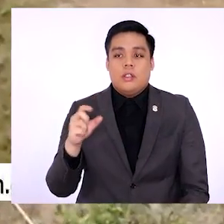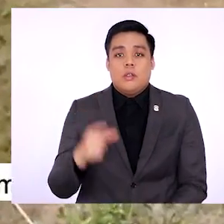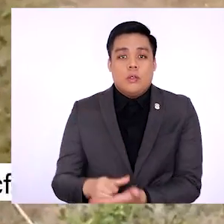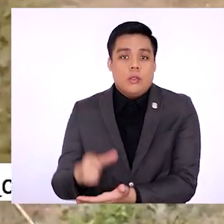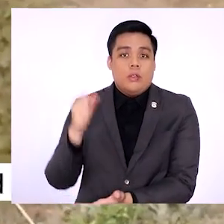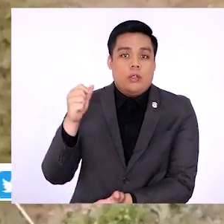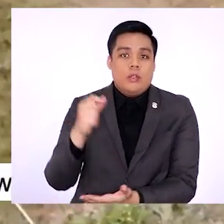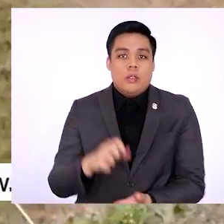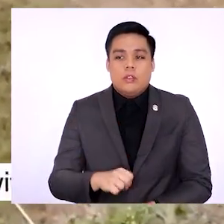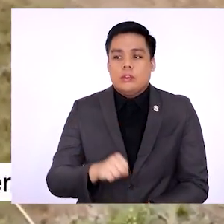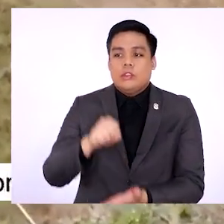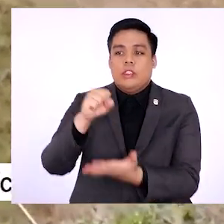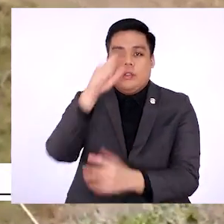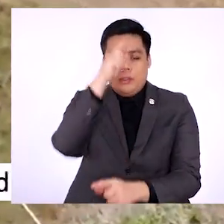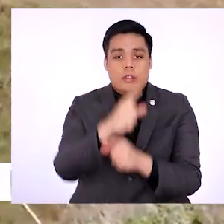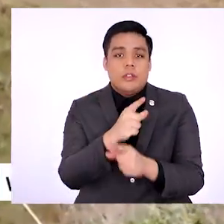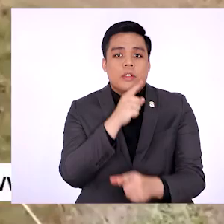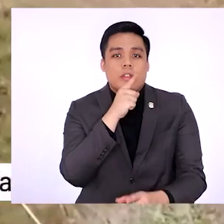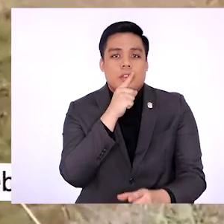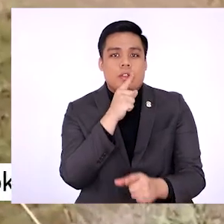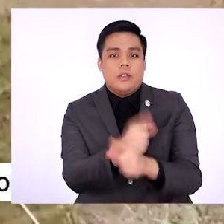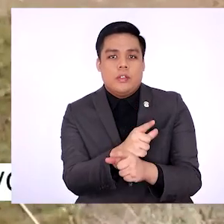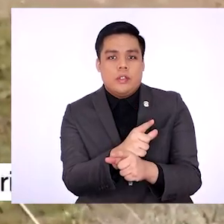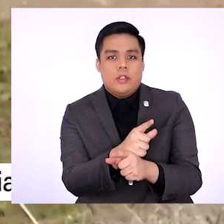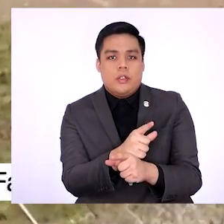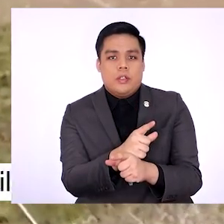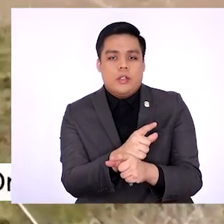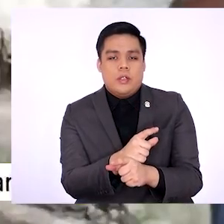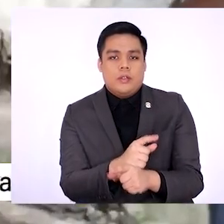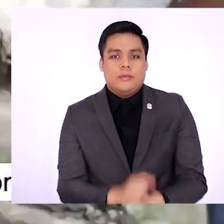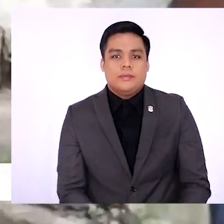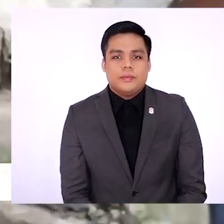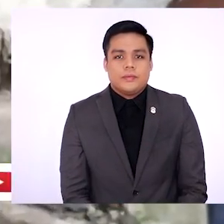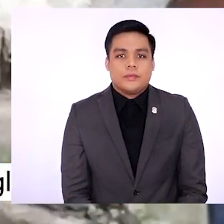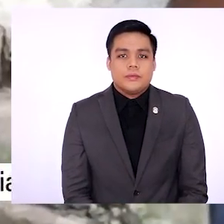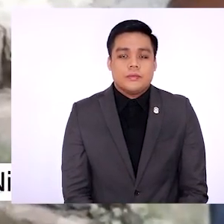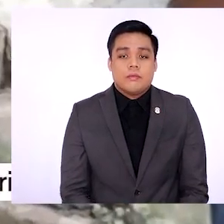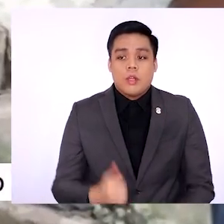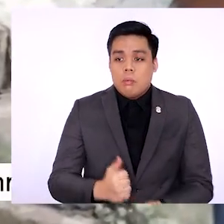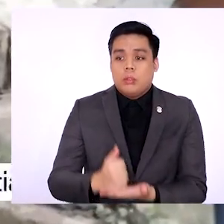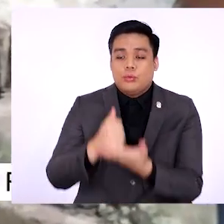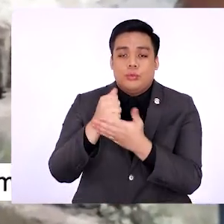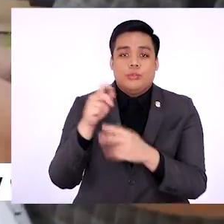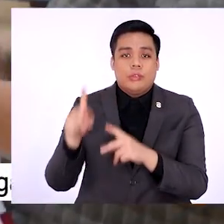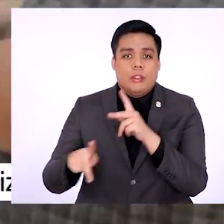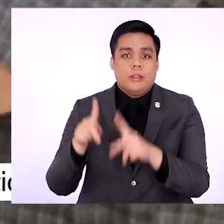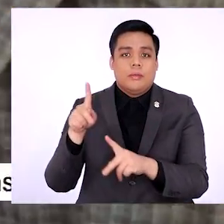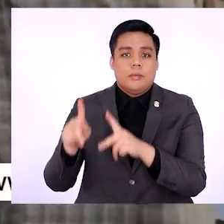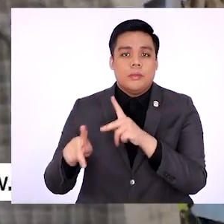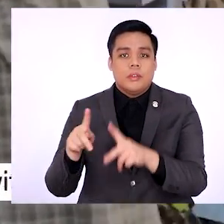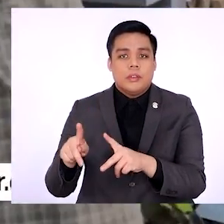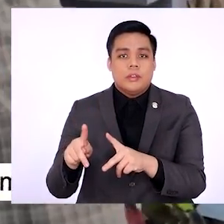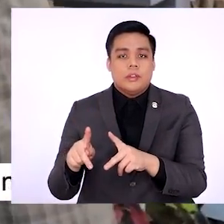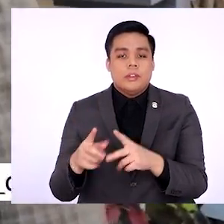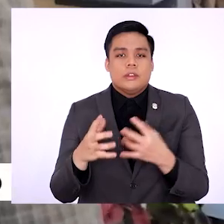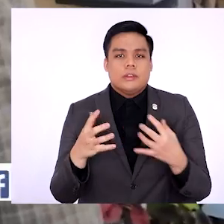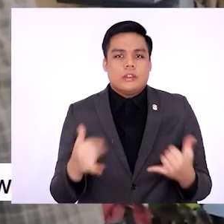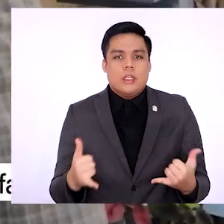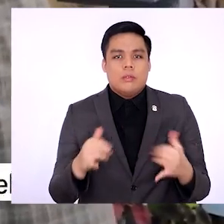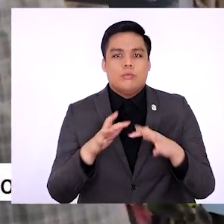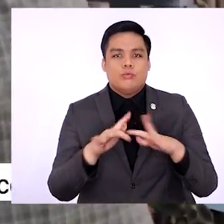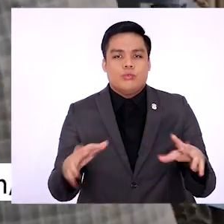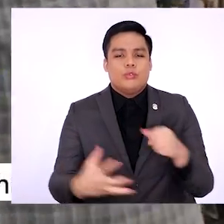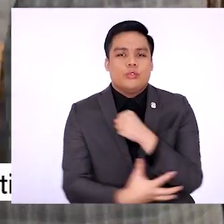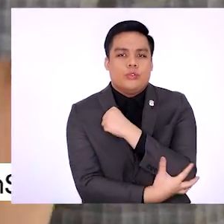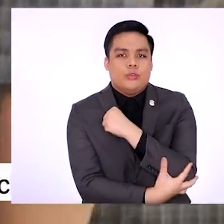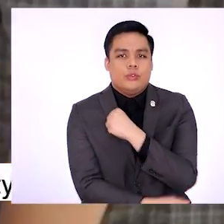lingap sa mga kapatid na nasa proseso ng pag-anib sa Iglesia. Ang pagtulong sa kapwa, lalo na ngayon na laganap ang